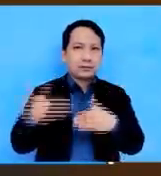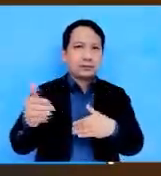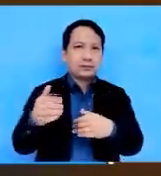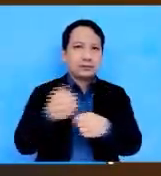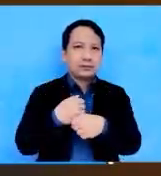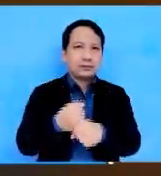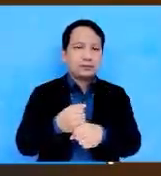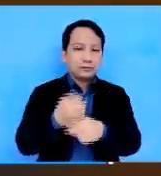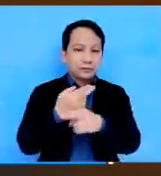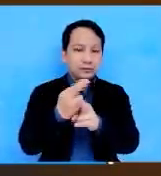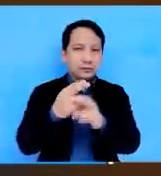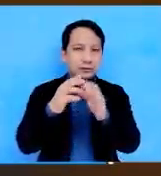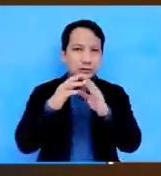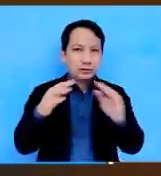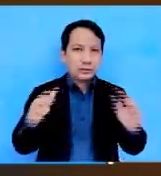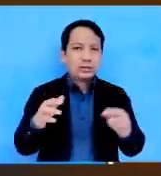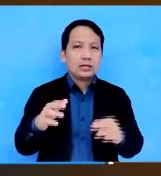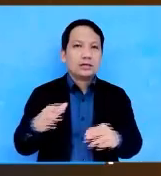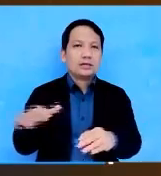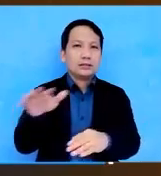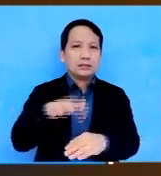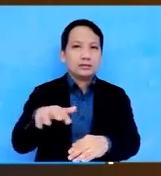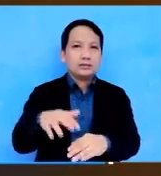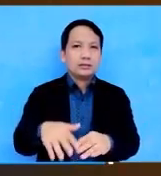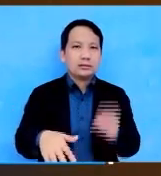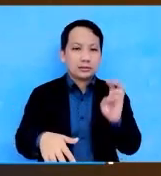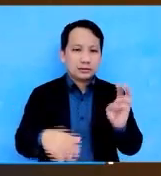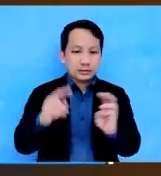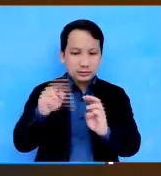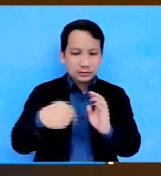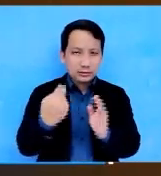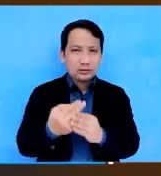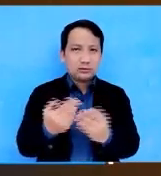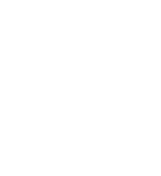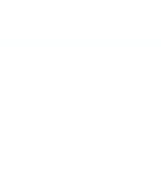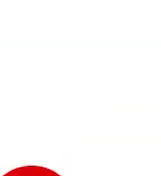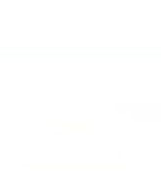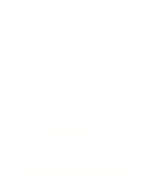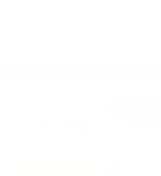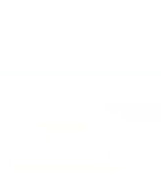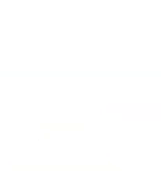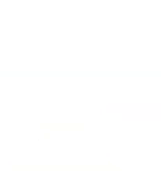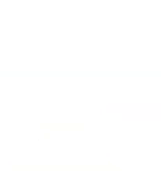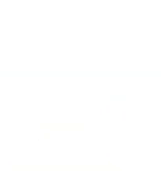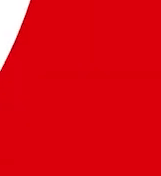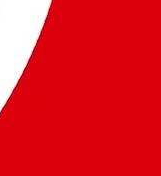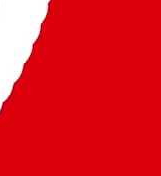renovation sa gusali. Inabot ng 6 oras bago naapula ang sunog.